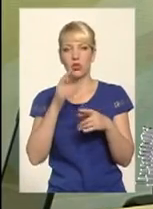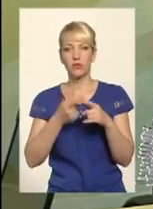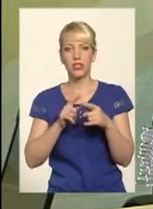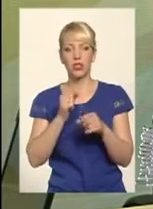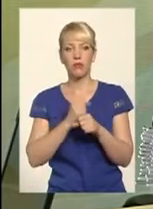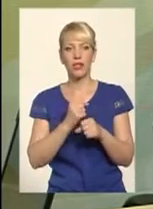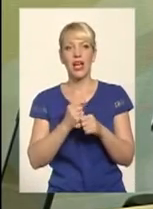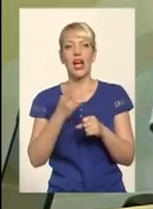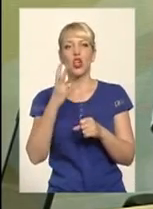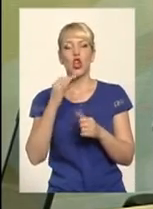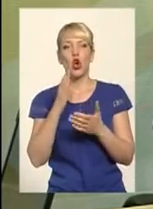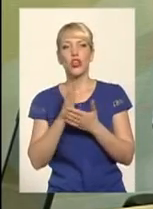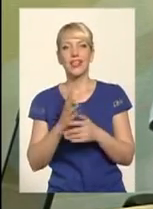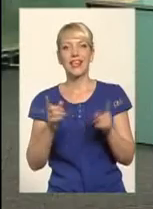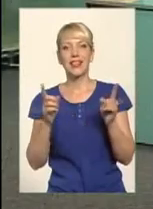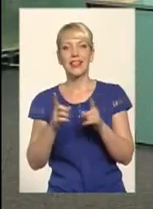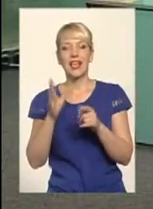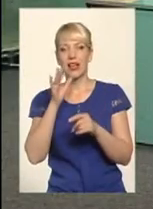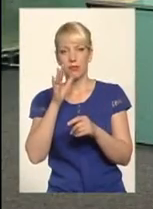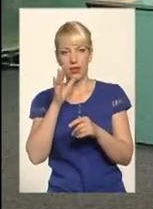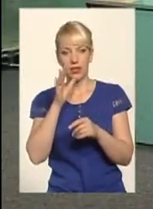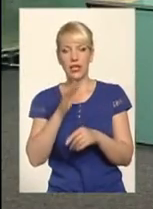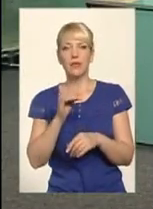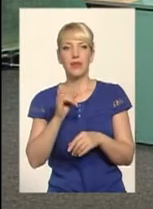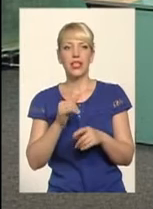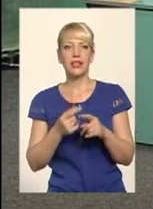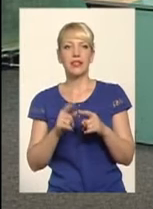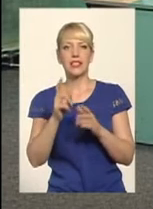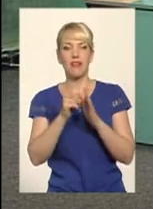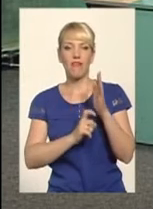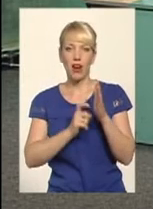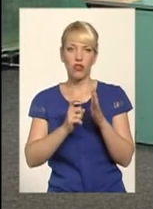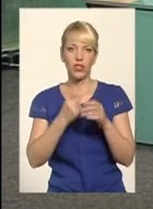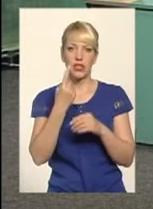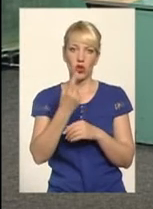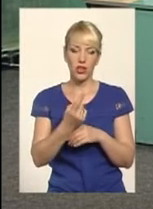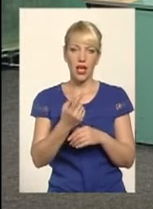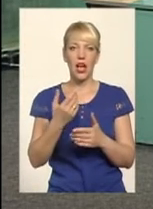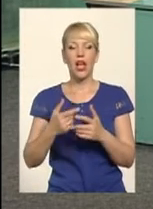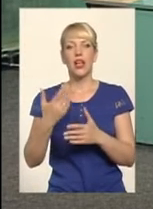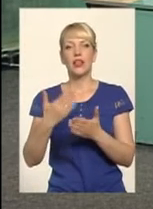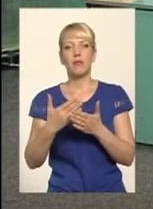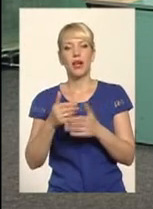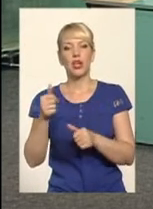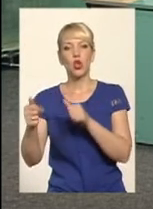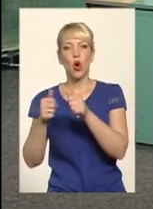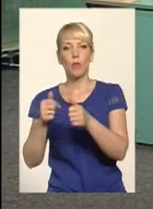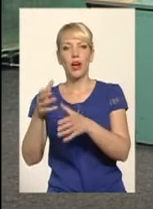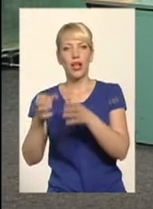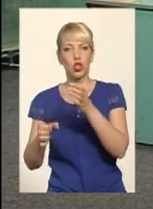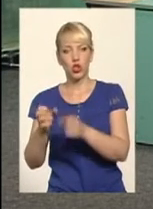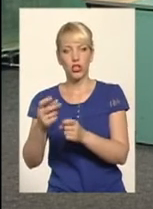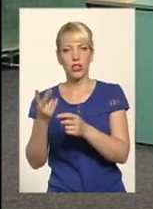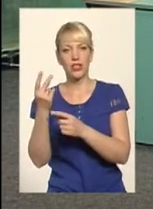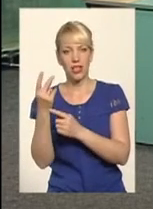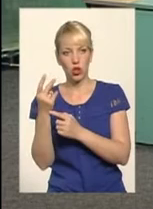ти маєш для кожного місця з певною періодичністю. Зварювальник – це одне, оператор машинодоїння – це друге, електрик – це